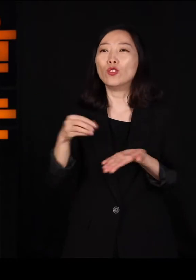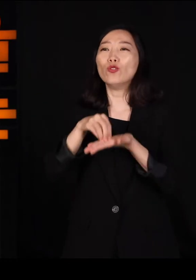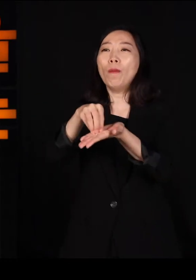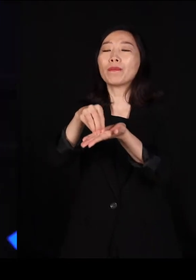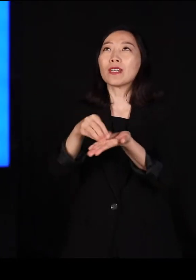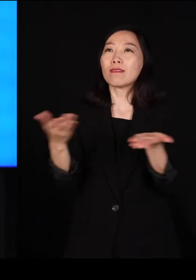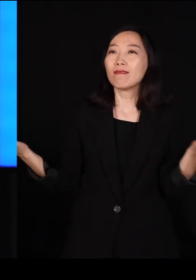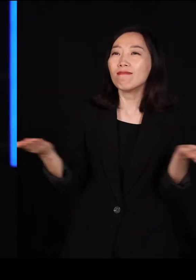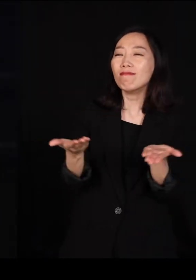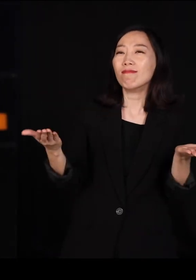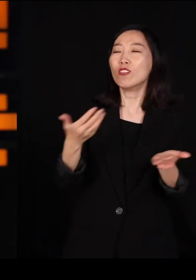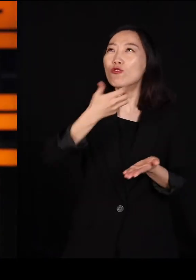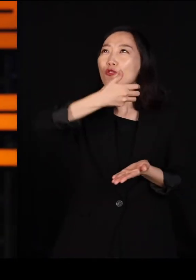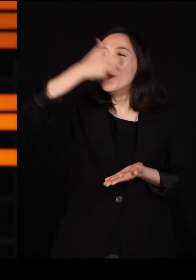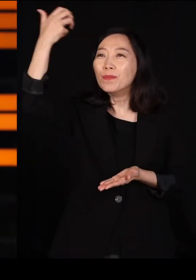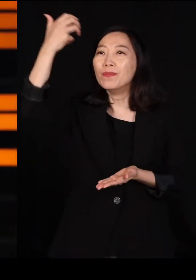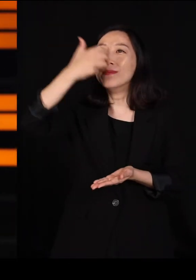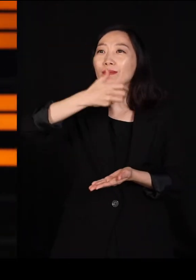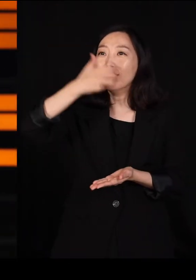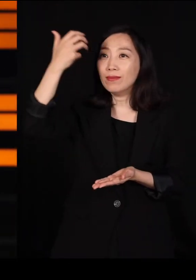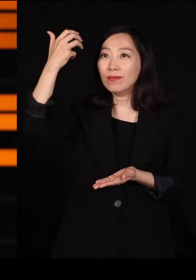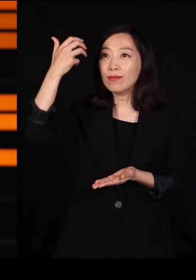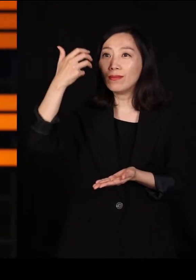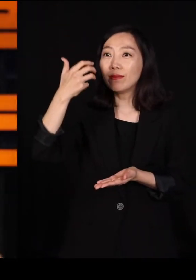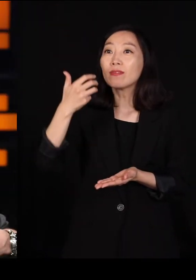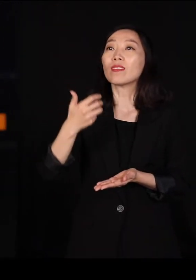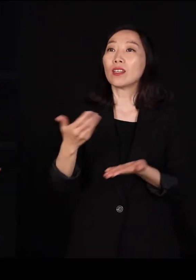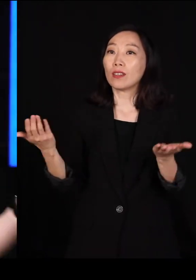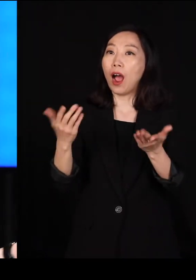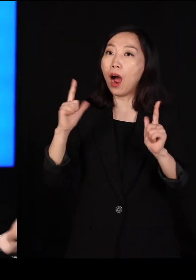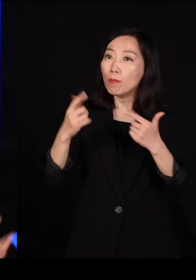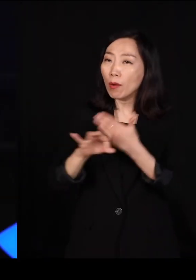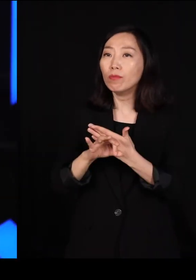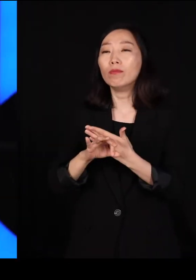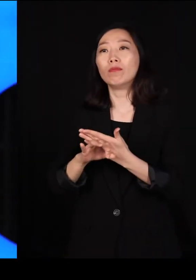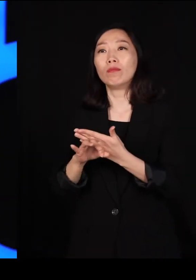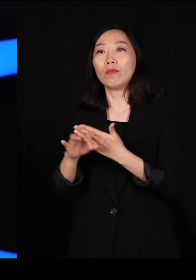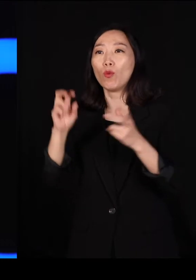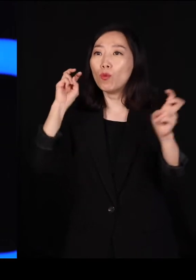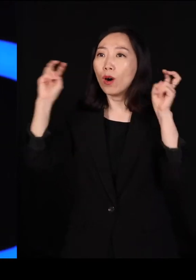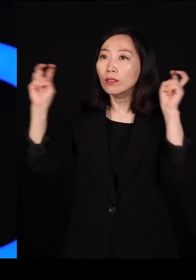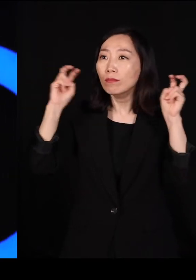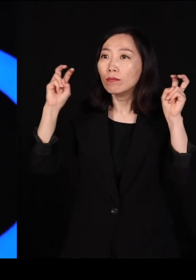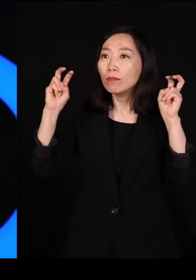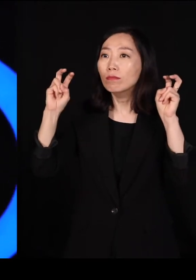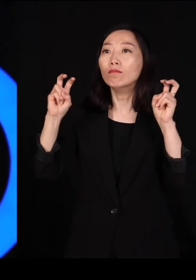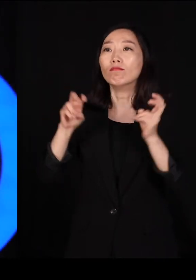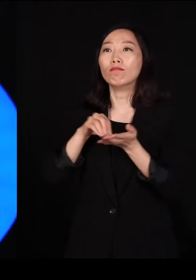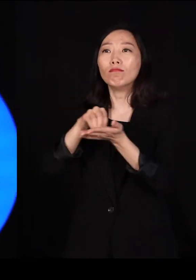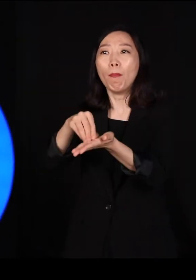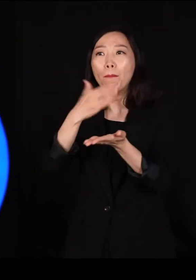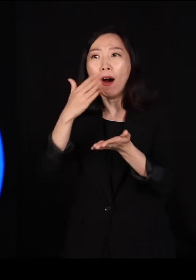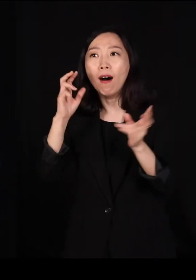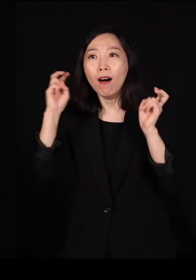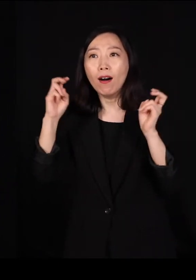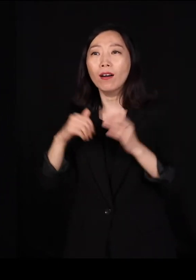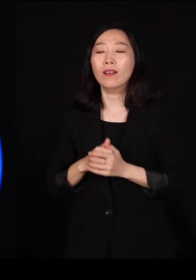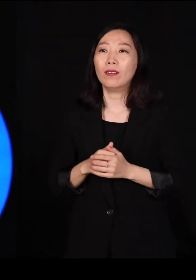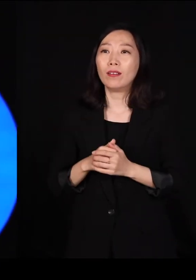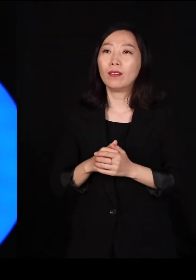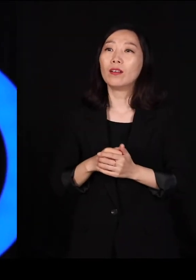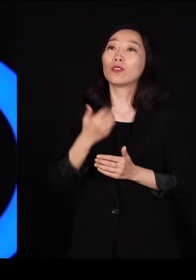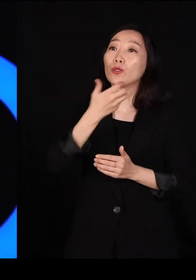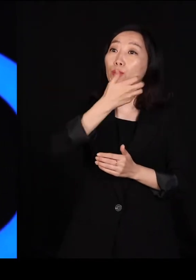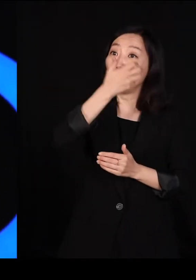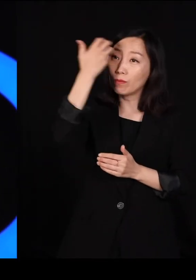많아요. 직함이 아니어도 그런 약간 업계가 들어갈 수도 있는 거죠. 근데 이런